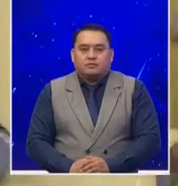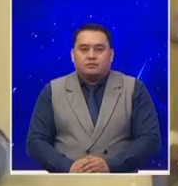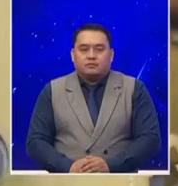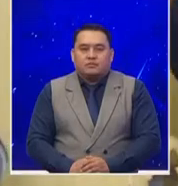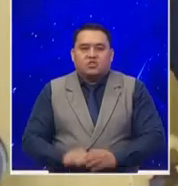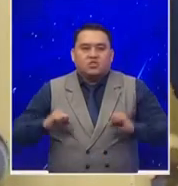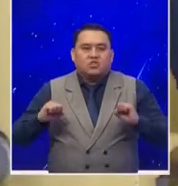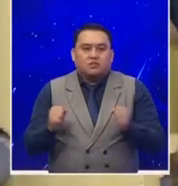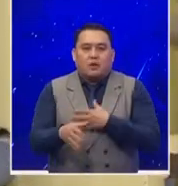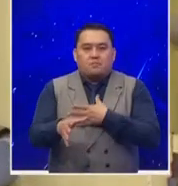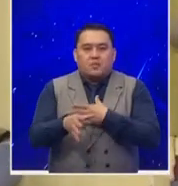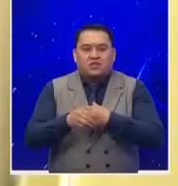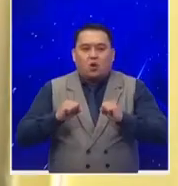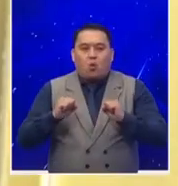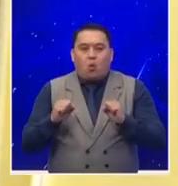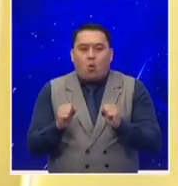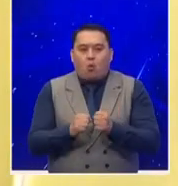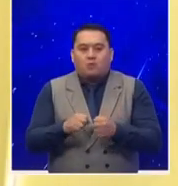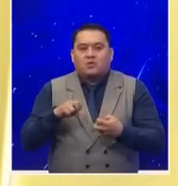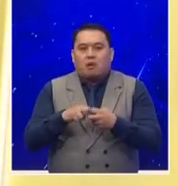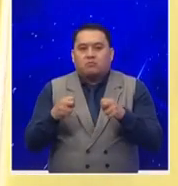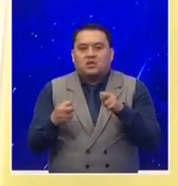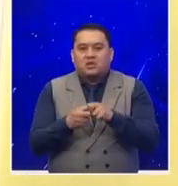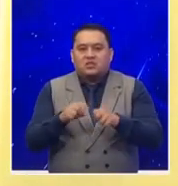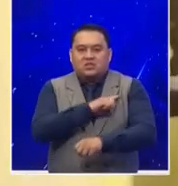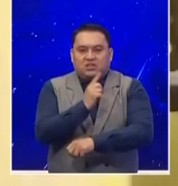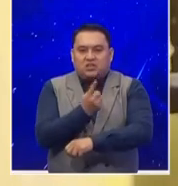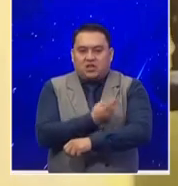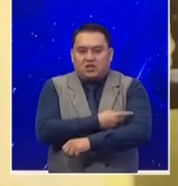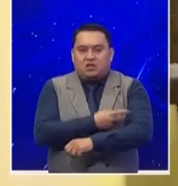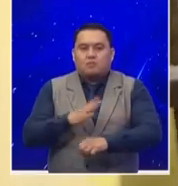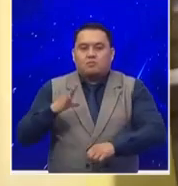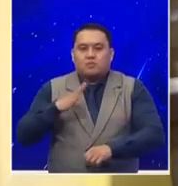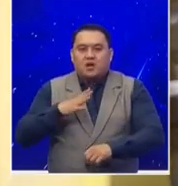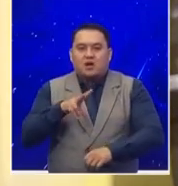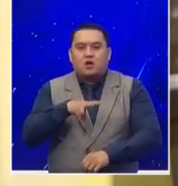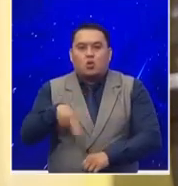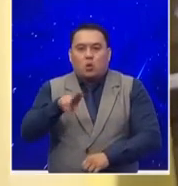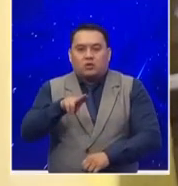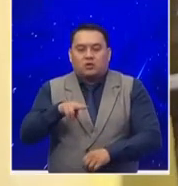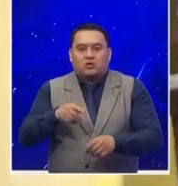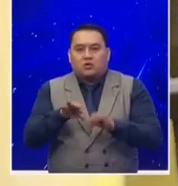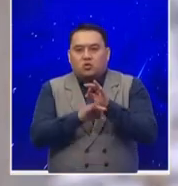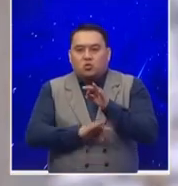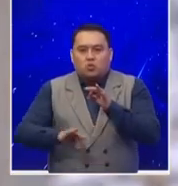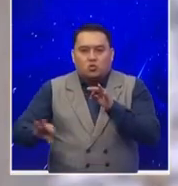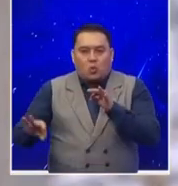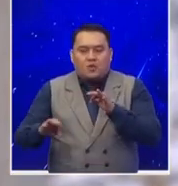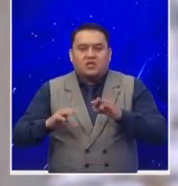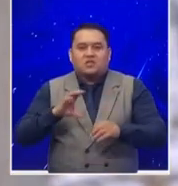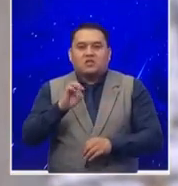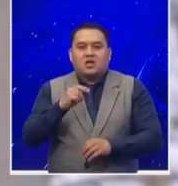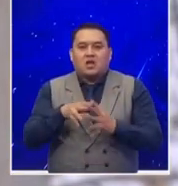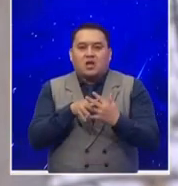Нынешняя зима вместе с холодами принесла и проблемы. Из-за сильных морозов произошло обледенение газовых труб. Так, жители сел